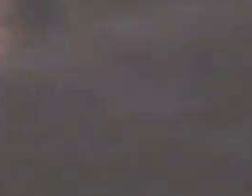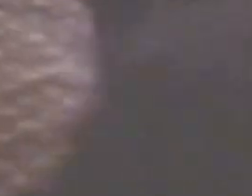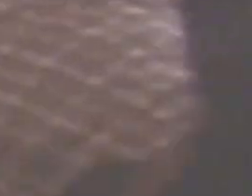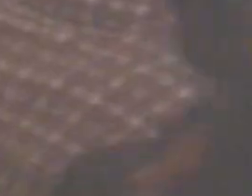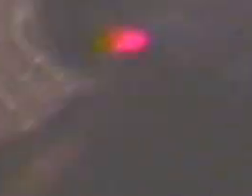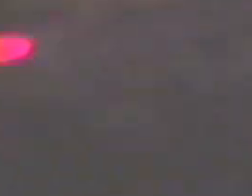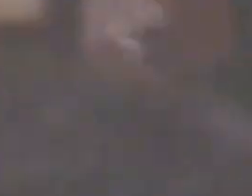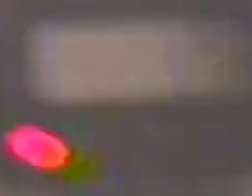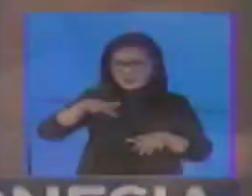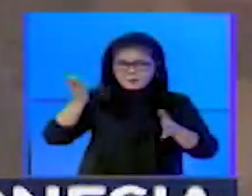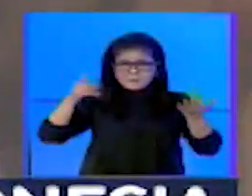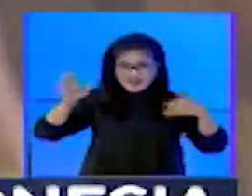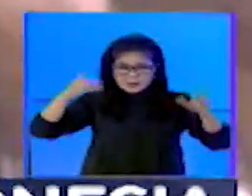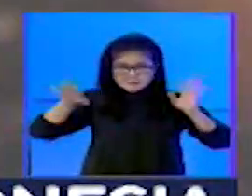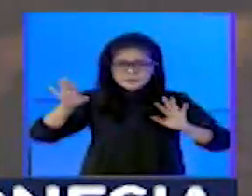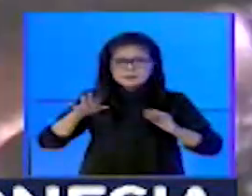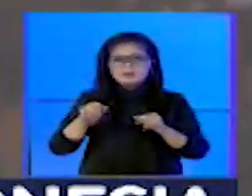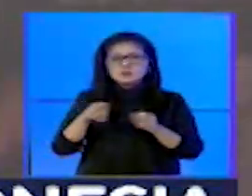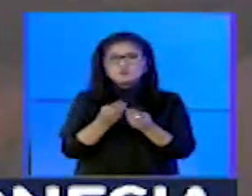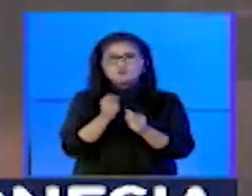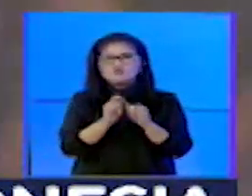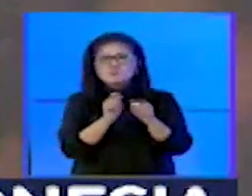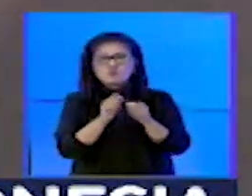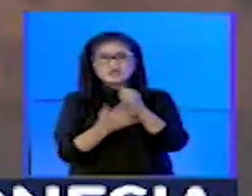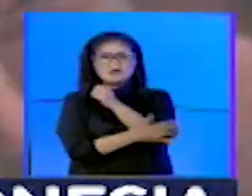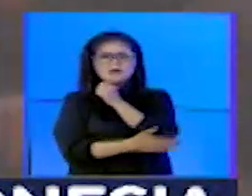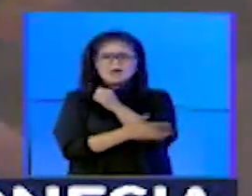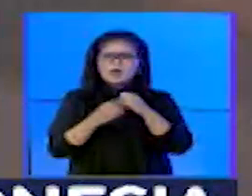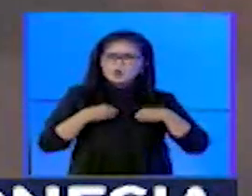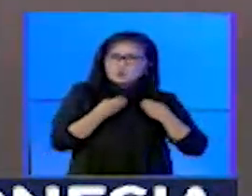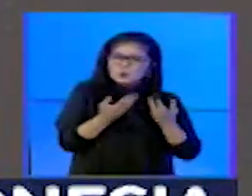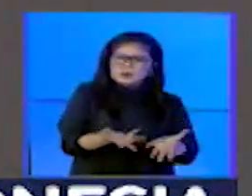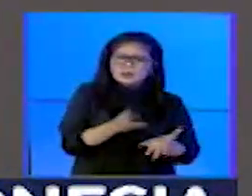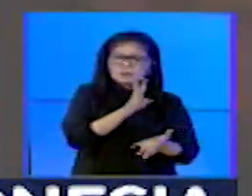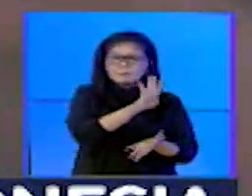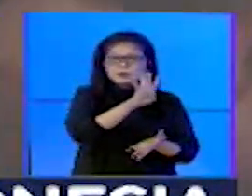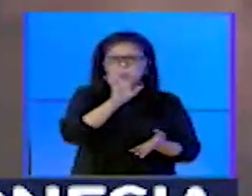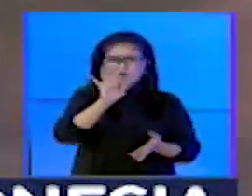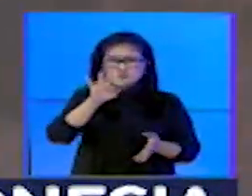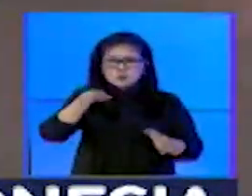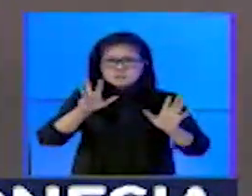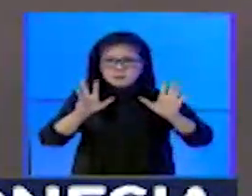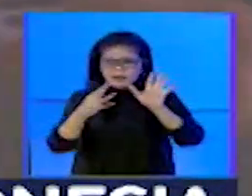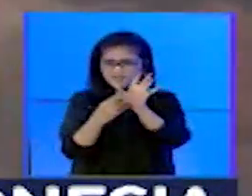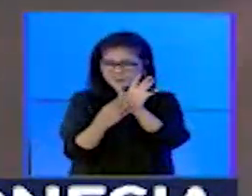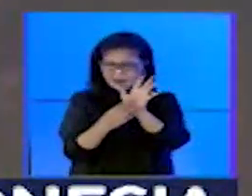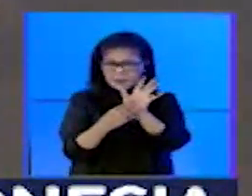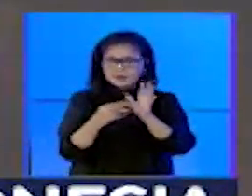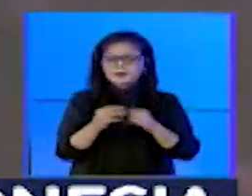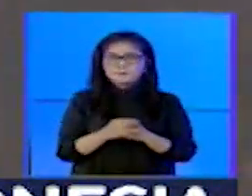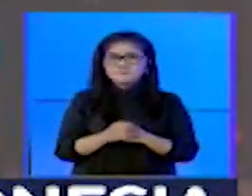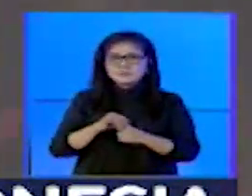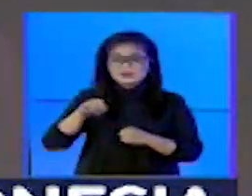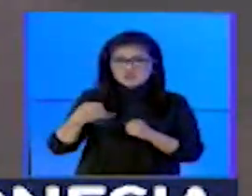Bali melalui CESI yang merugikan negara 940 miliar rupiah. Keberadaan Joko Chandra di Indonesia diketahui